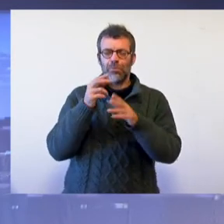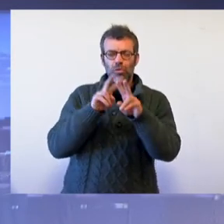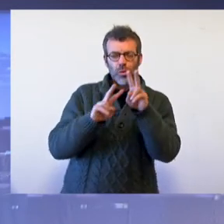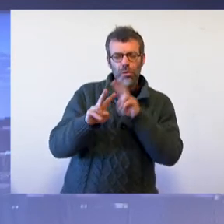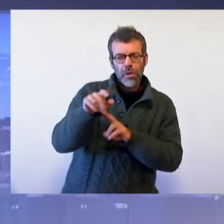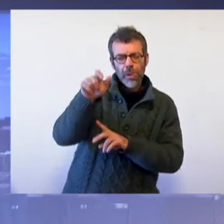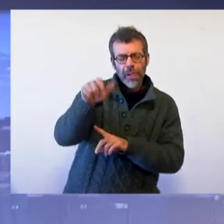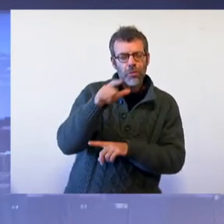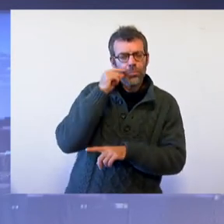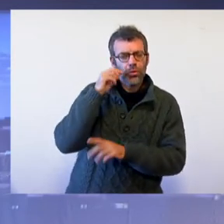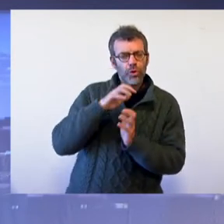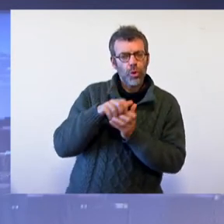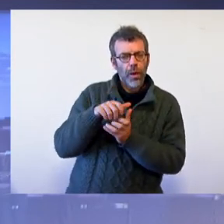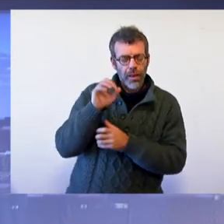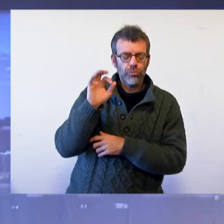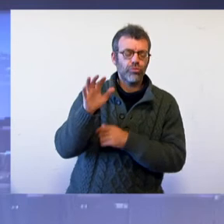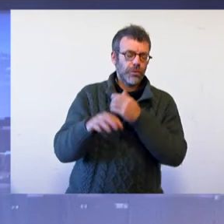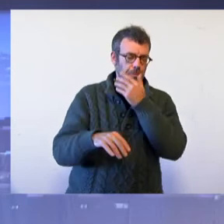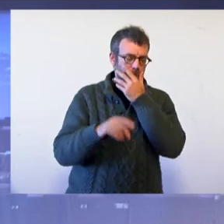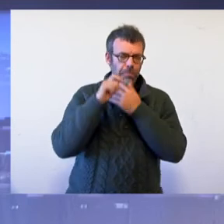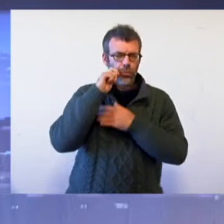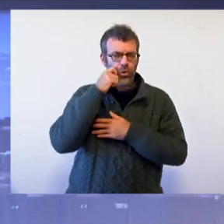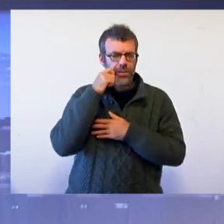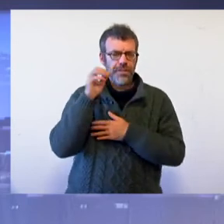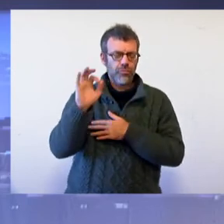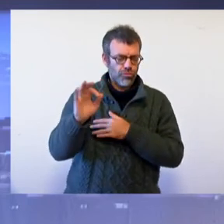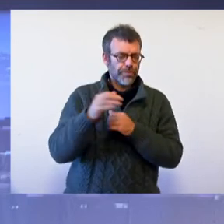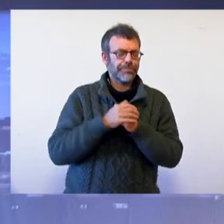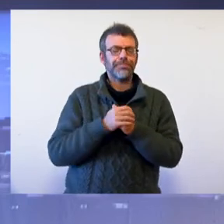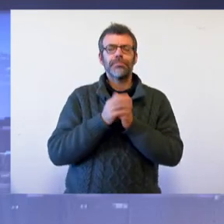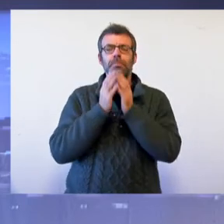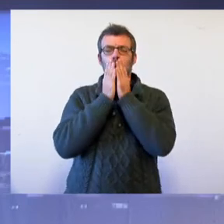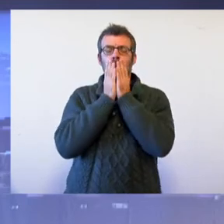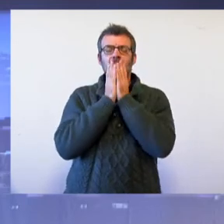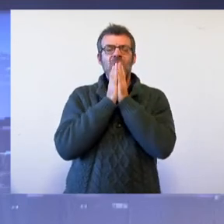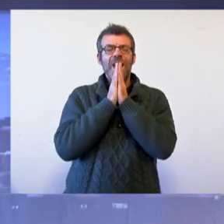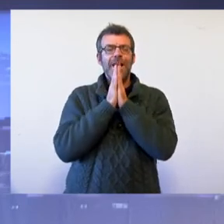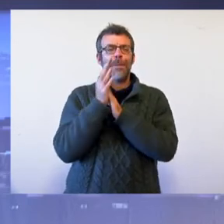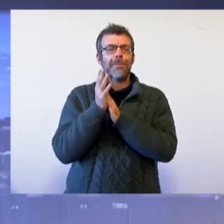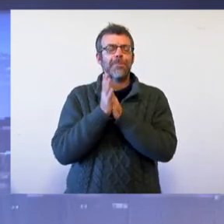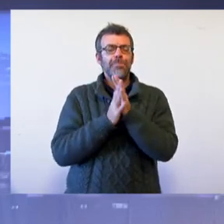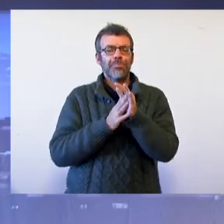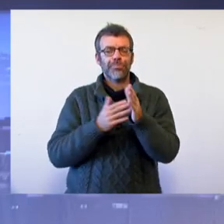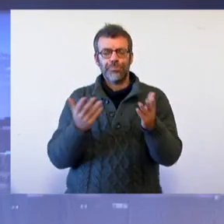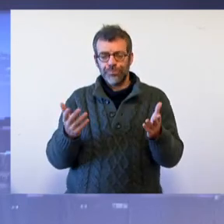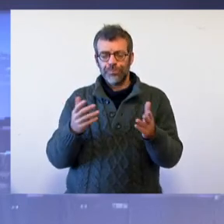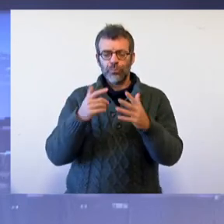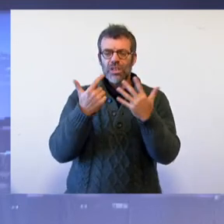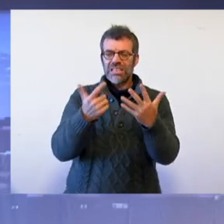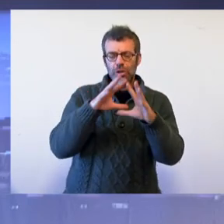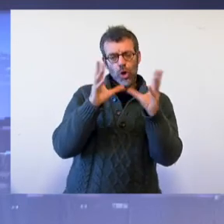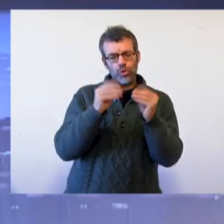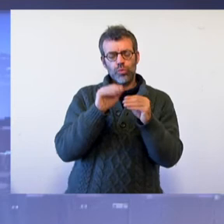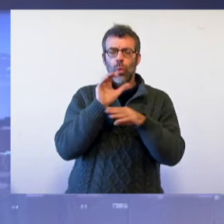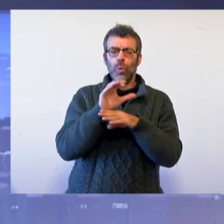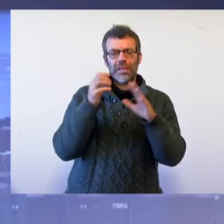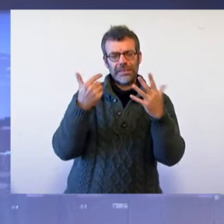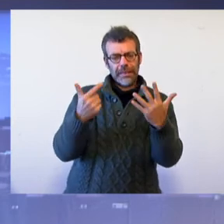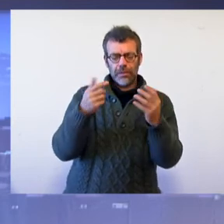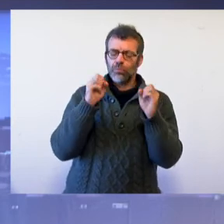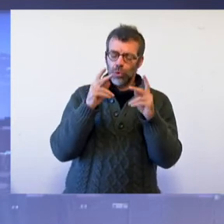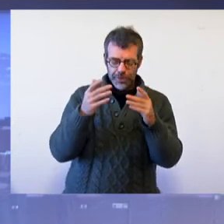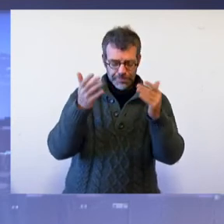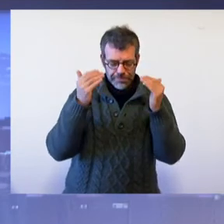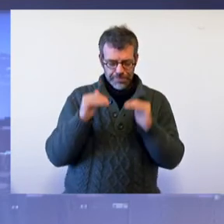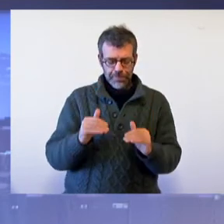pardon. Donc, pardon. 1, 2, 3, 4, 5, 6, 7. 7. Ouais,